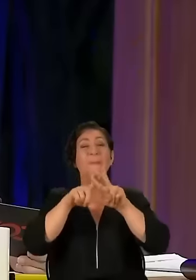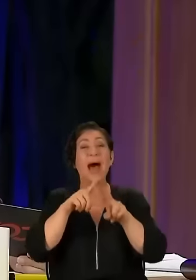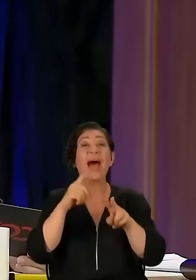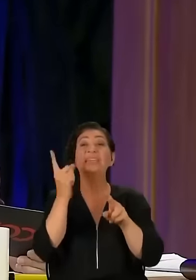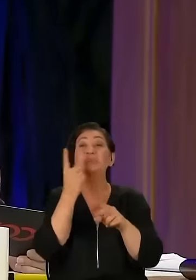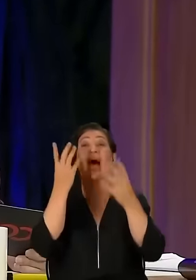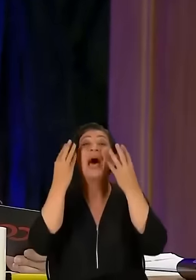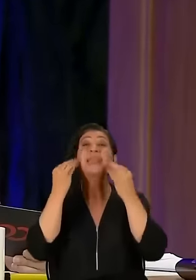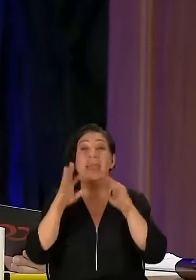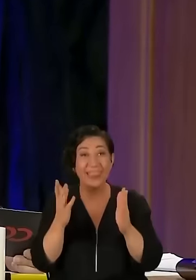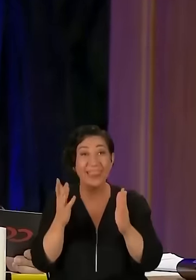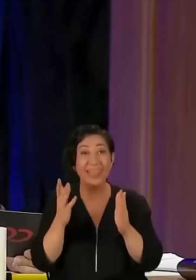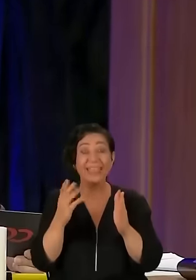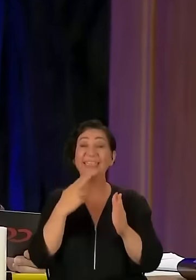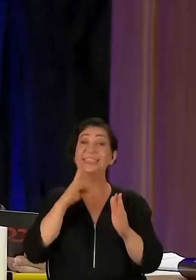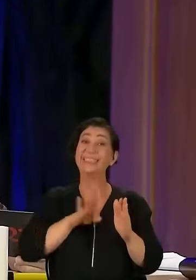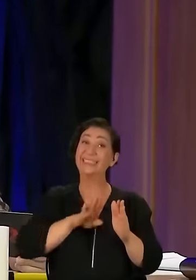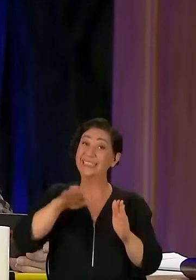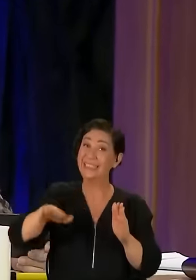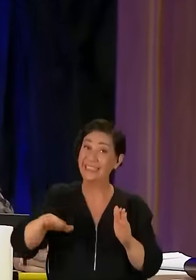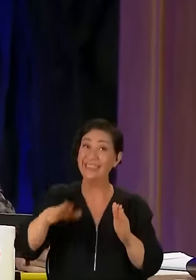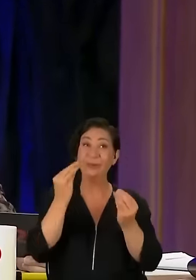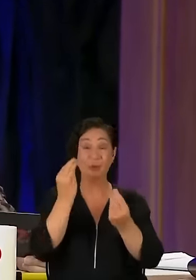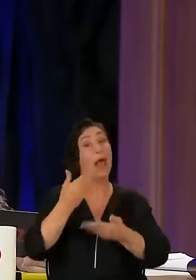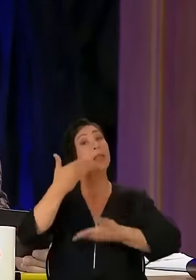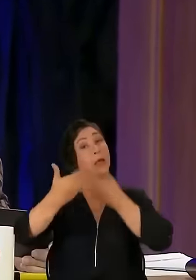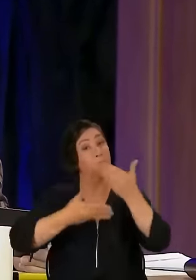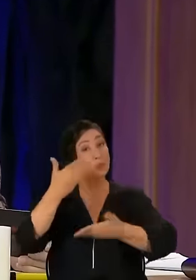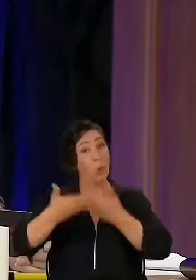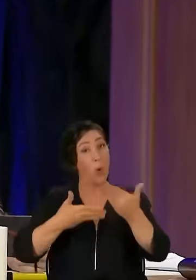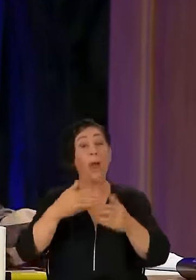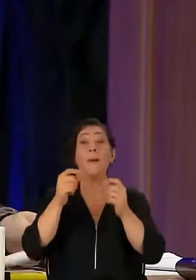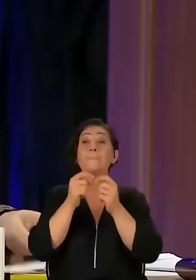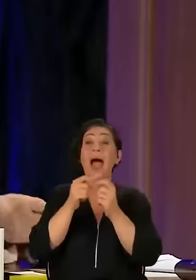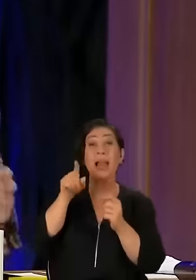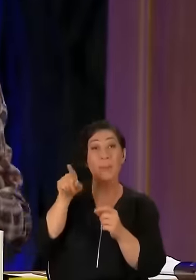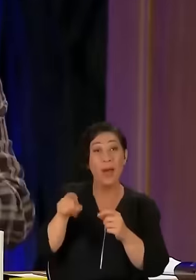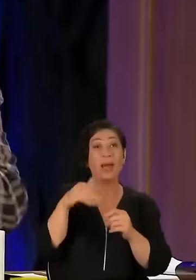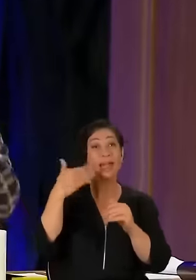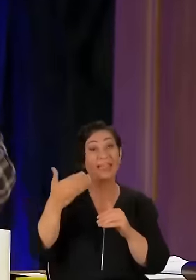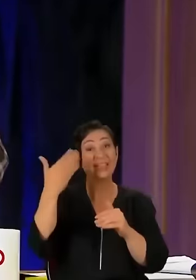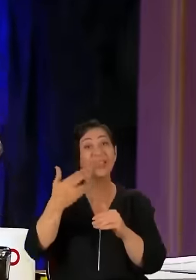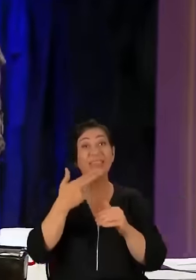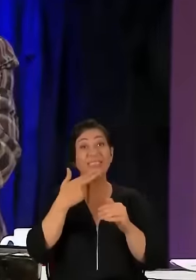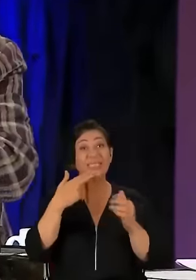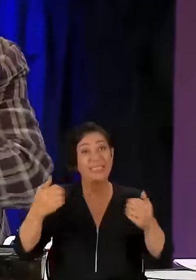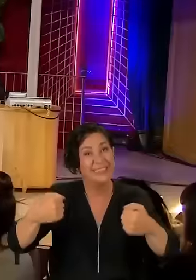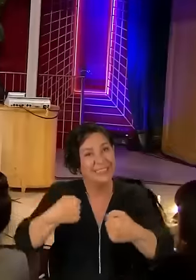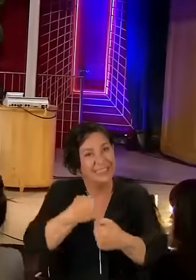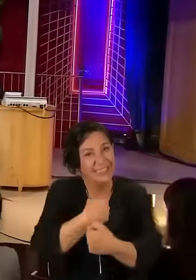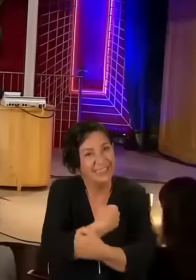hiçbir şeyi anlamıyorken kız çok güzel ifade ediyor ve Belma Belen gittikçe